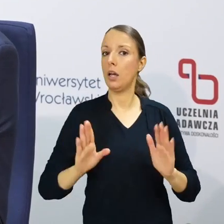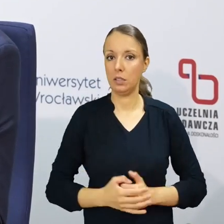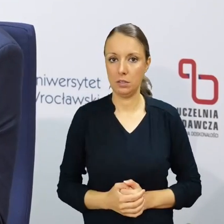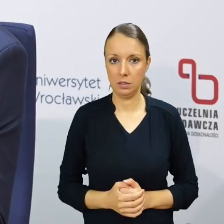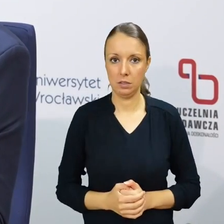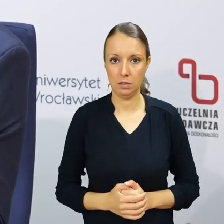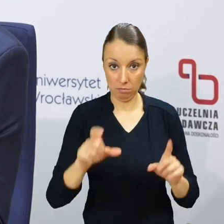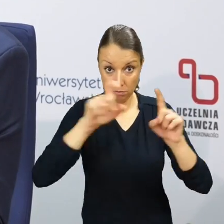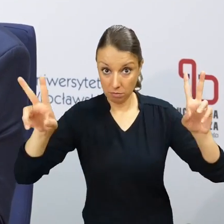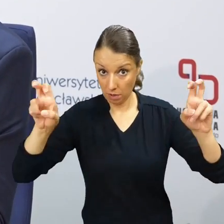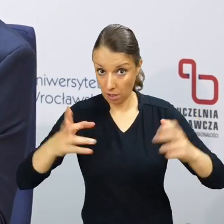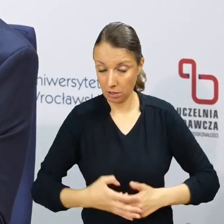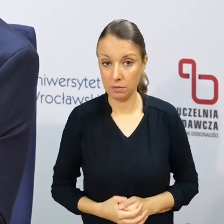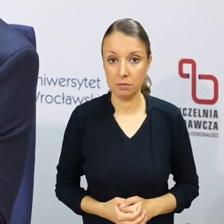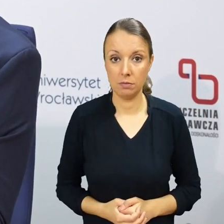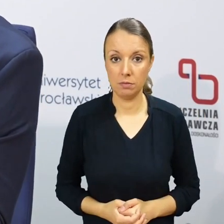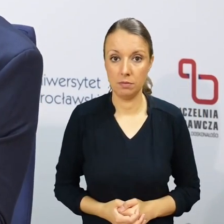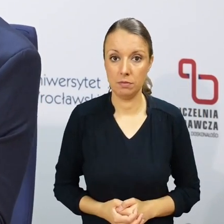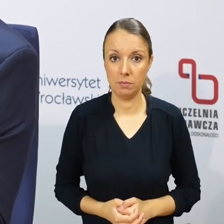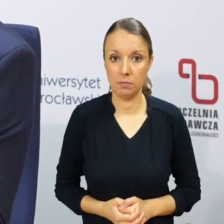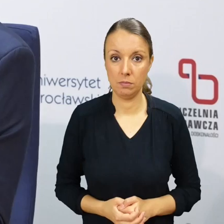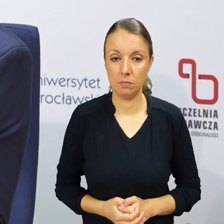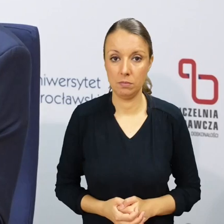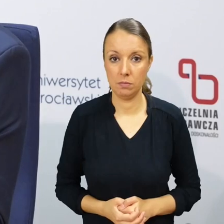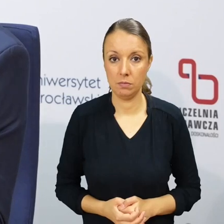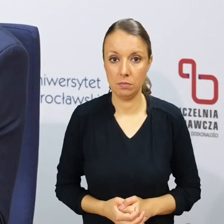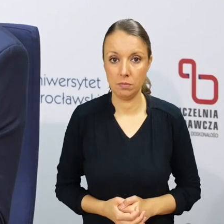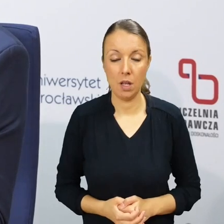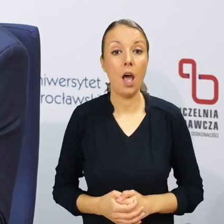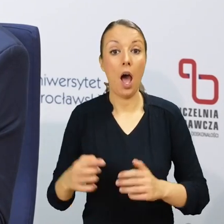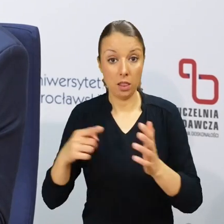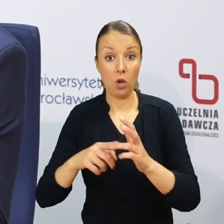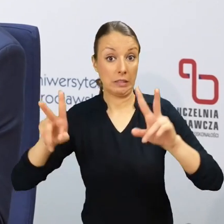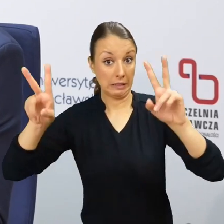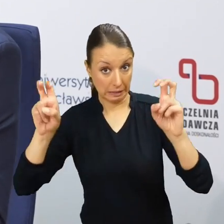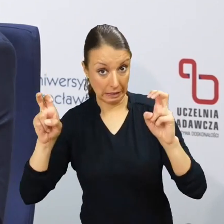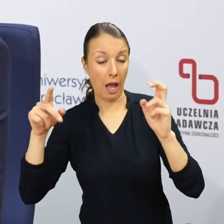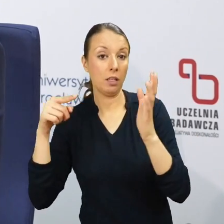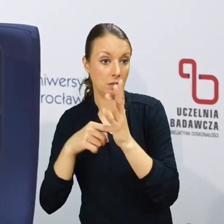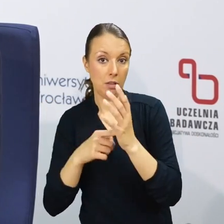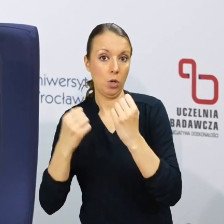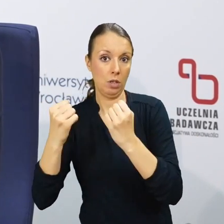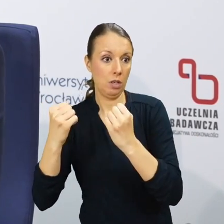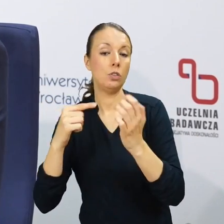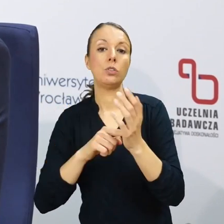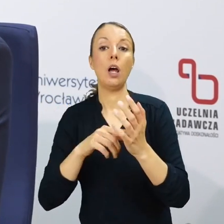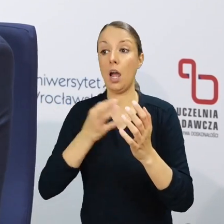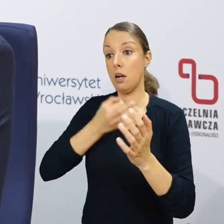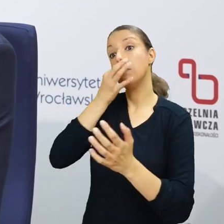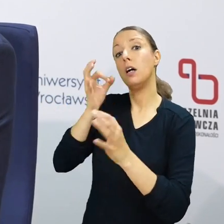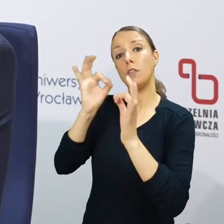który jakby posłużył do uzasadnienia podtrzymania decyzji odmownej o udostępnieniu informacji publicznej, którego ja w sobie w żaden sposób nie